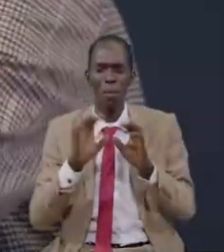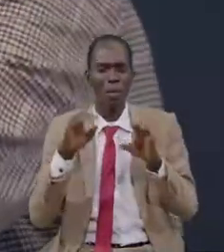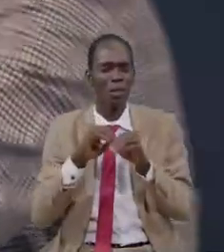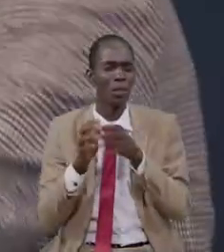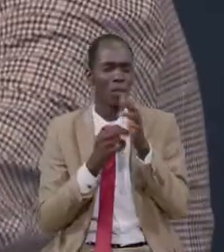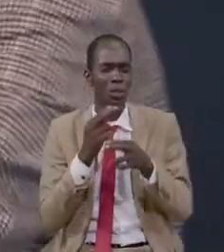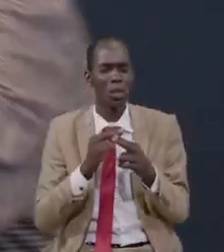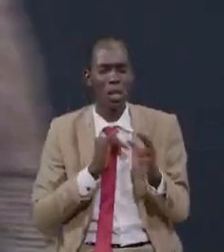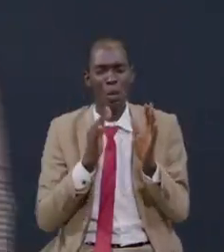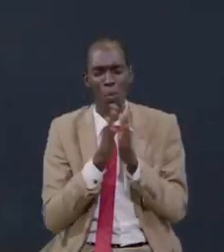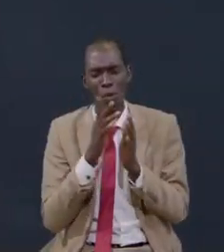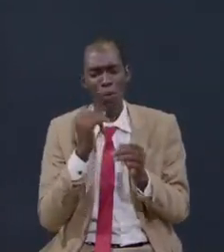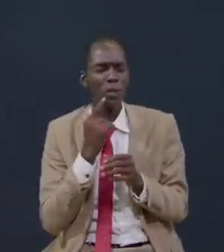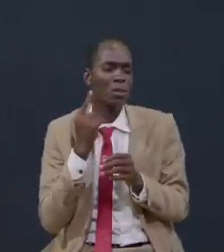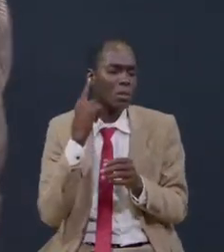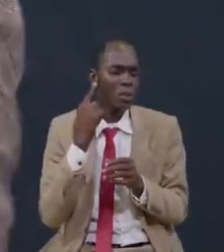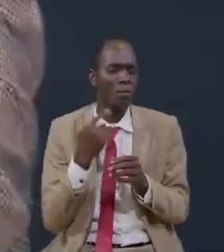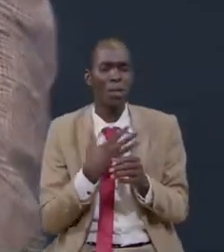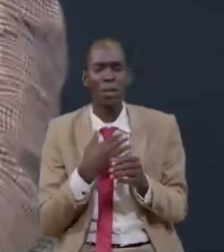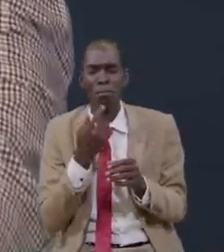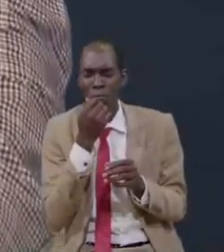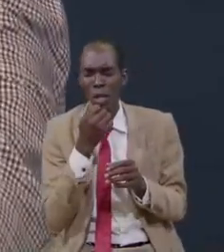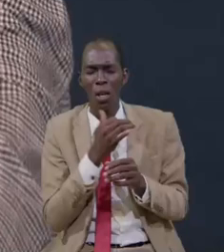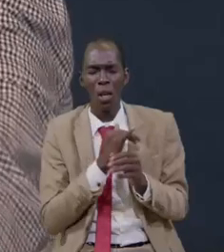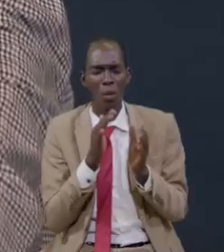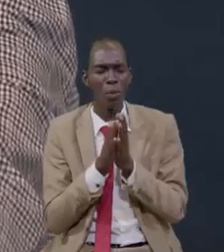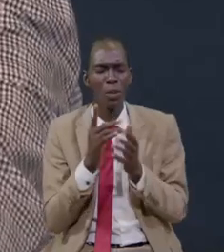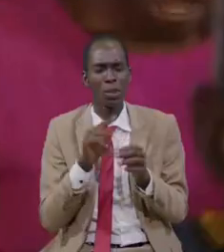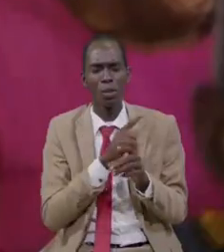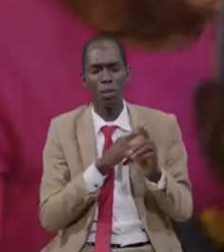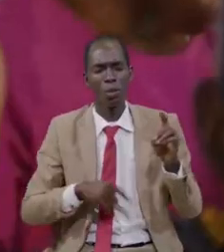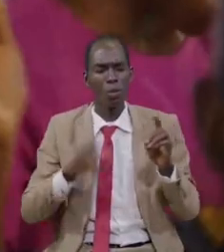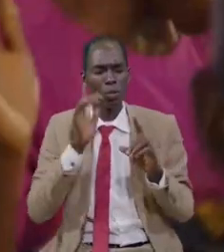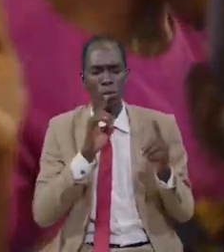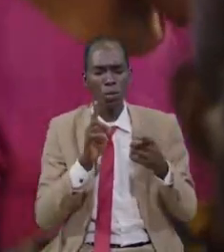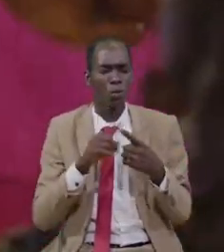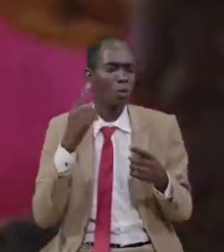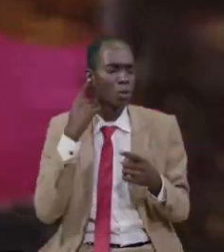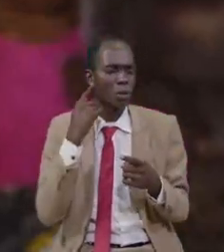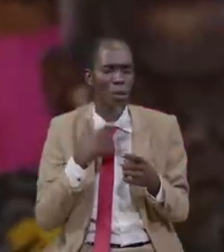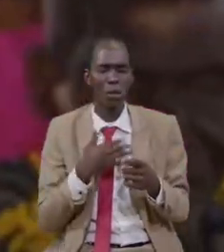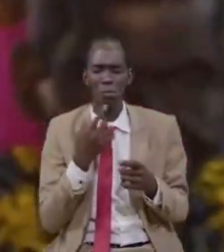que le Seigneur touche vos oreilles, touche vos cordes vocales. Parlez au nom de Jésus.